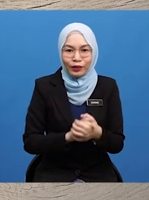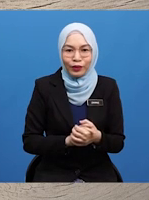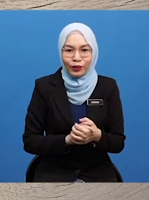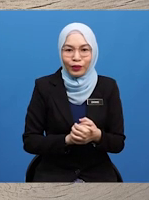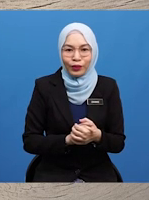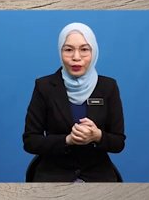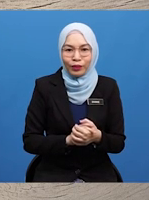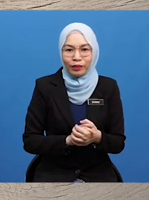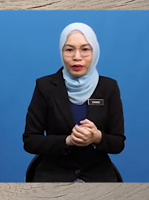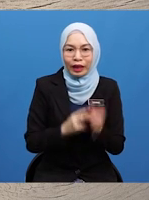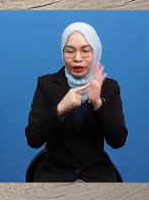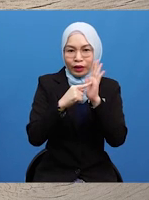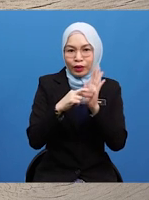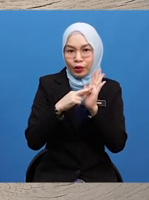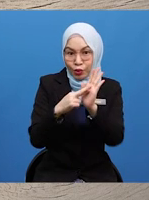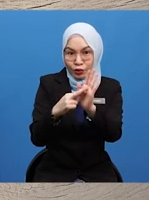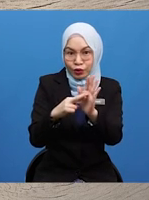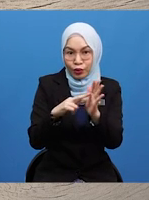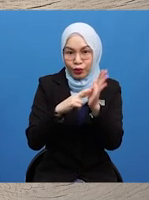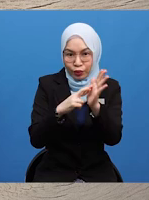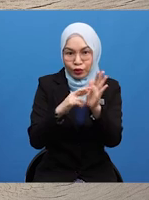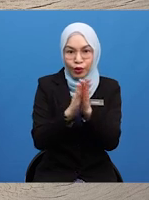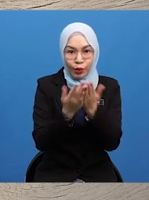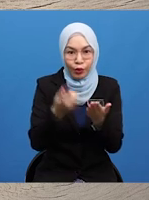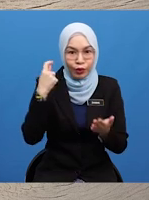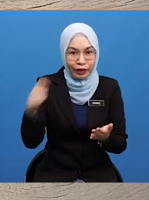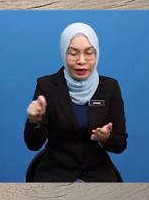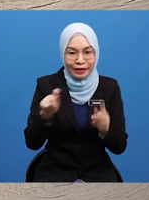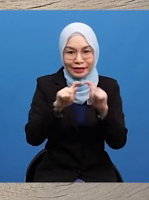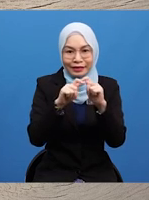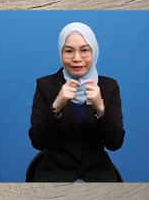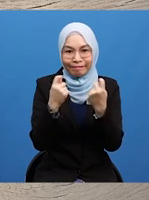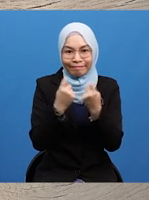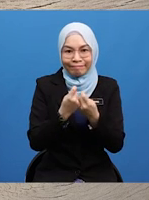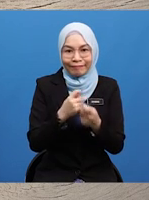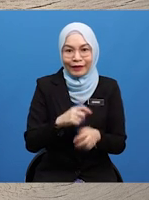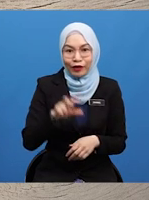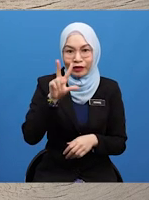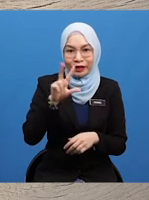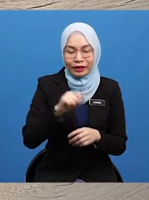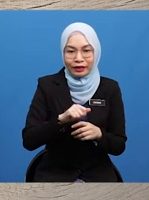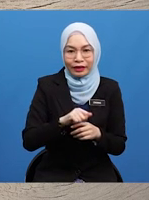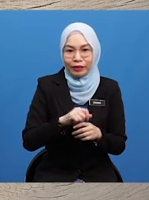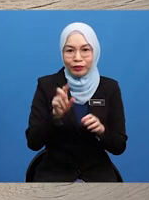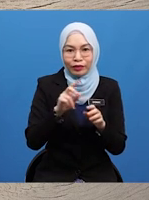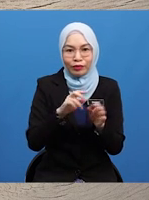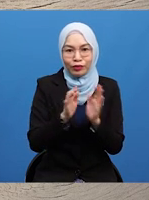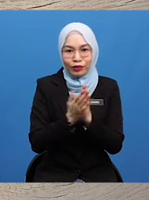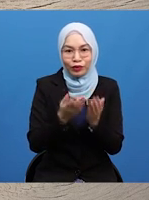Berpandukan buku teks tahun 3 semakan terbaru, maksud isi padu